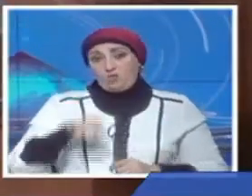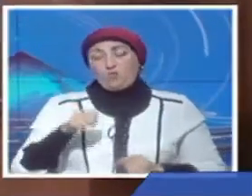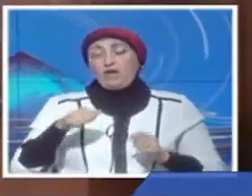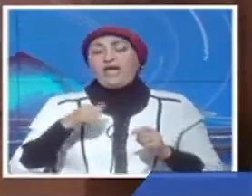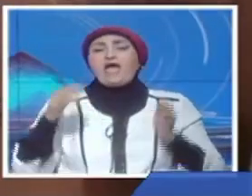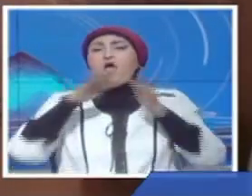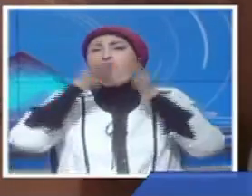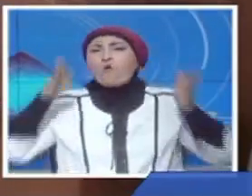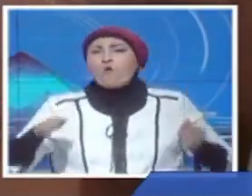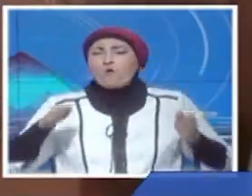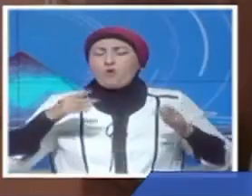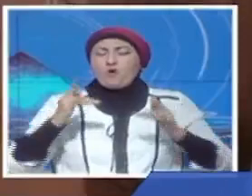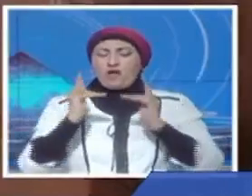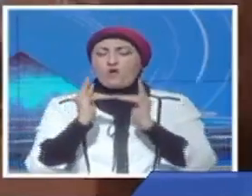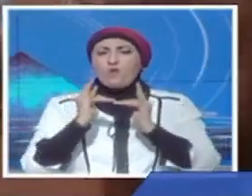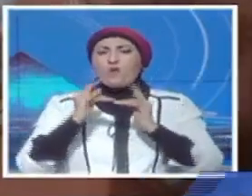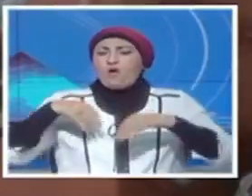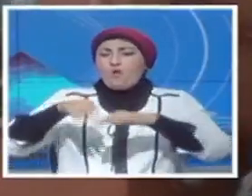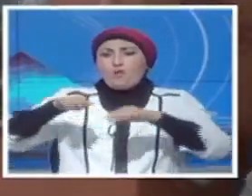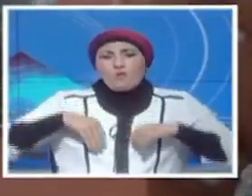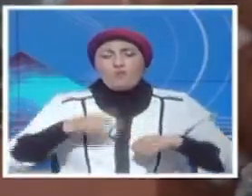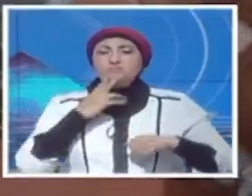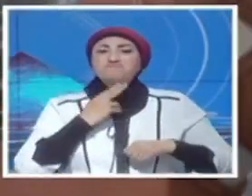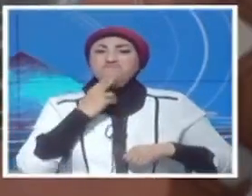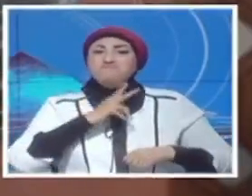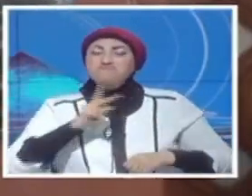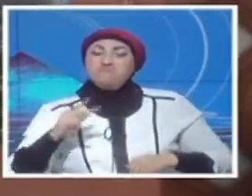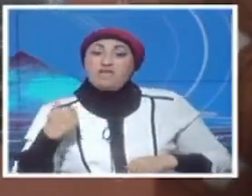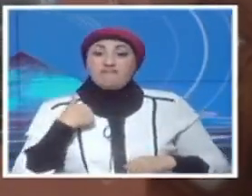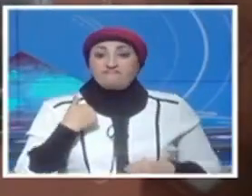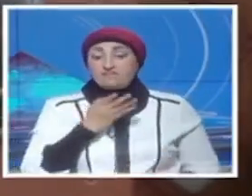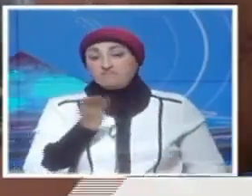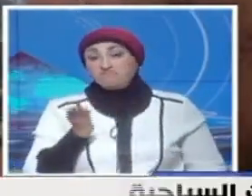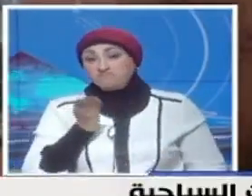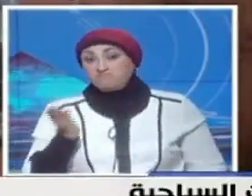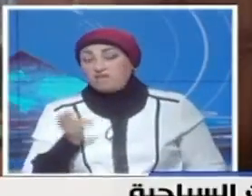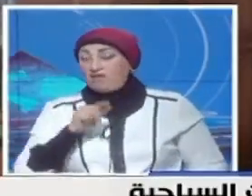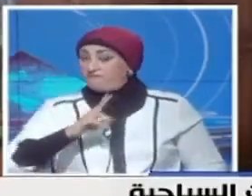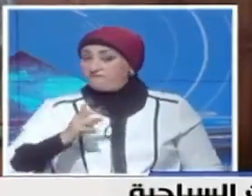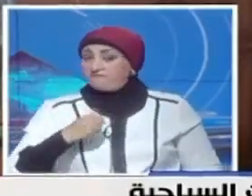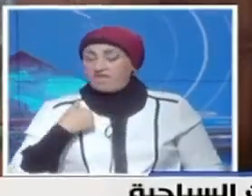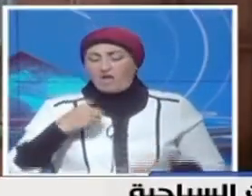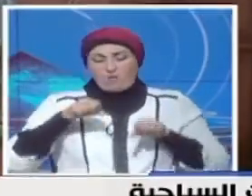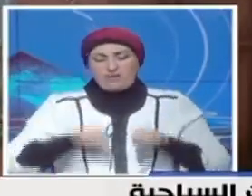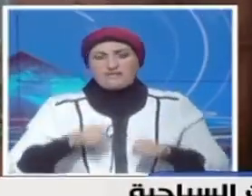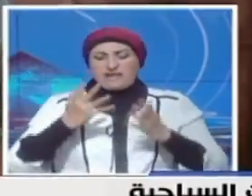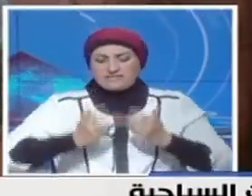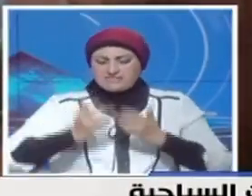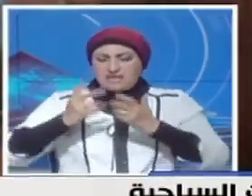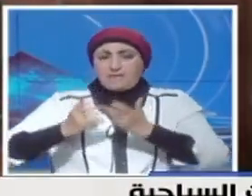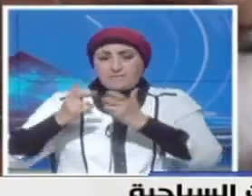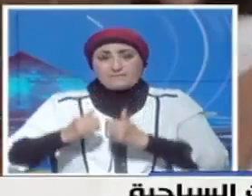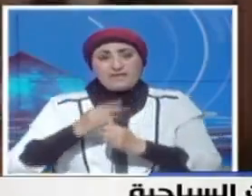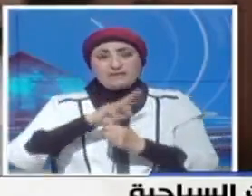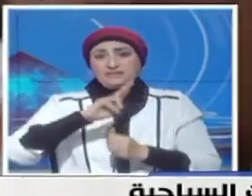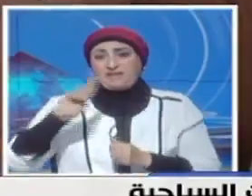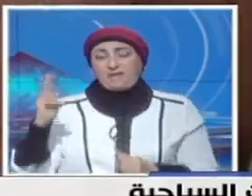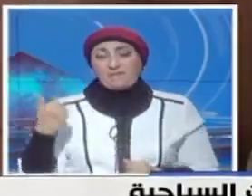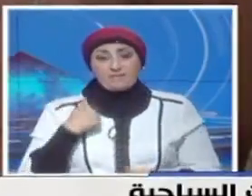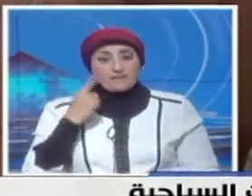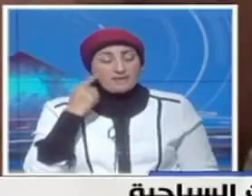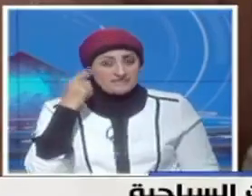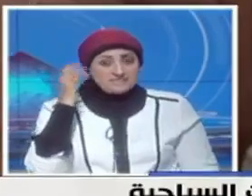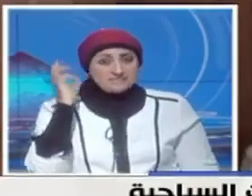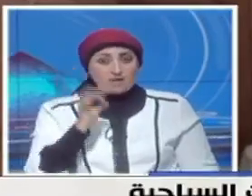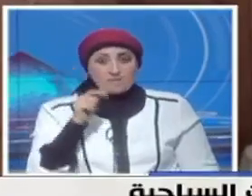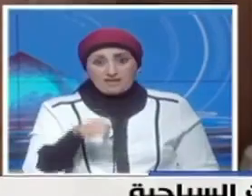اللي هو الغرف والهاوس كيبنج والحاجات زي كده، وطبعا بالإضافة طبعا للوظائف الإدارية زي الحسابات زي الموارد البشرية وحاجات زي كده يعني. بس طبعا